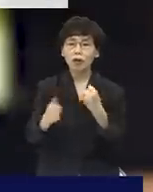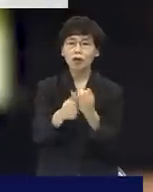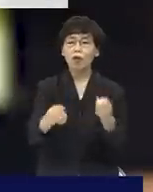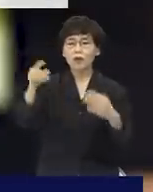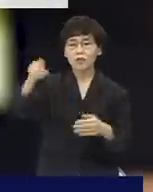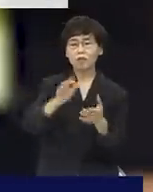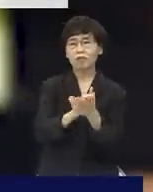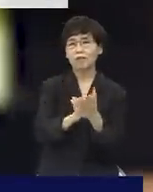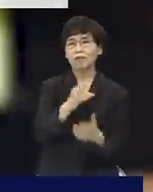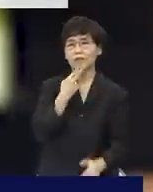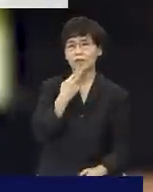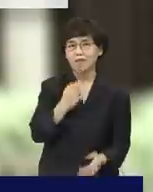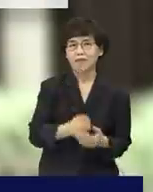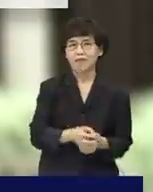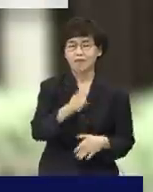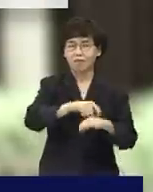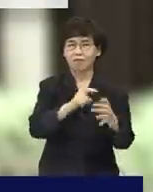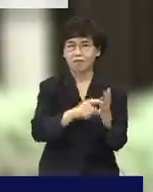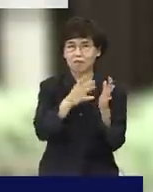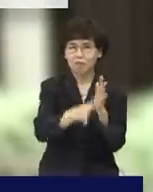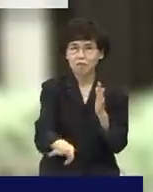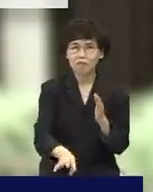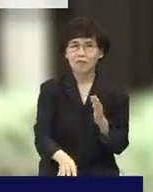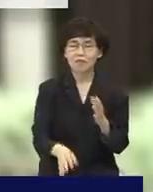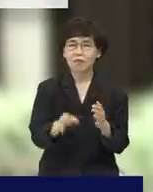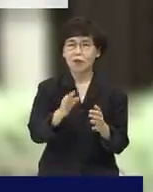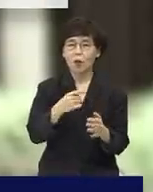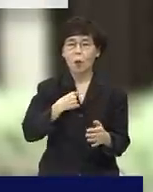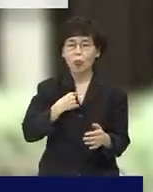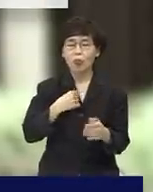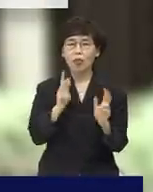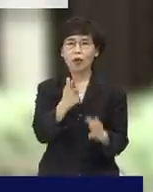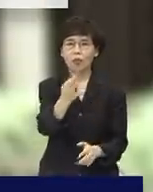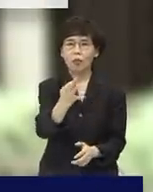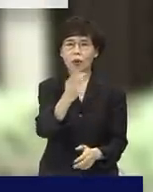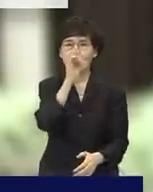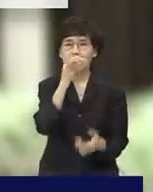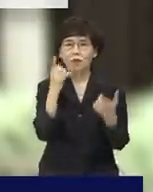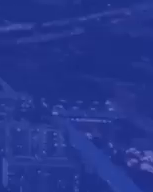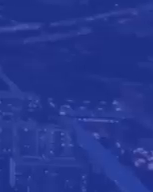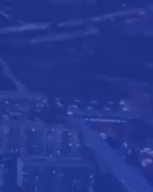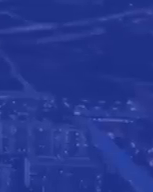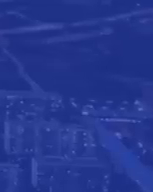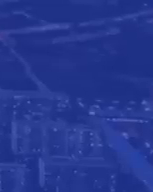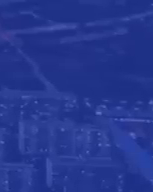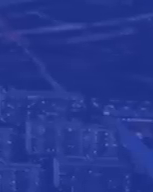없지, 도둑놈 신보다 정장 세탁비도 안 나오겠어 등의 반응을 보였습니다.